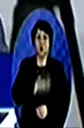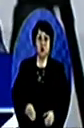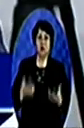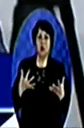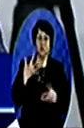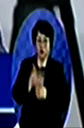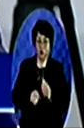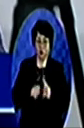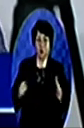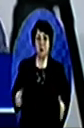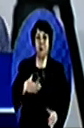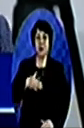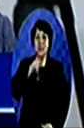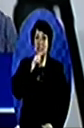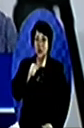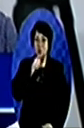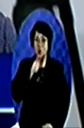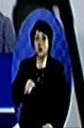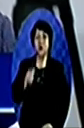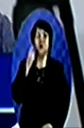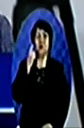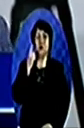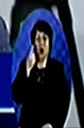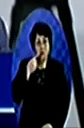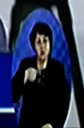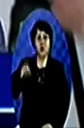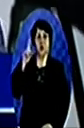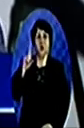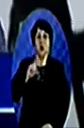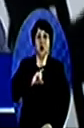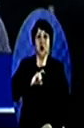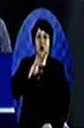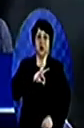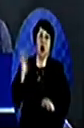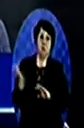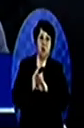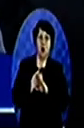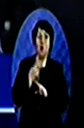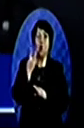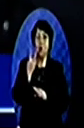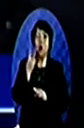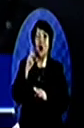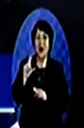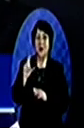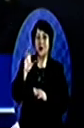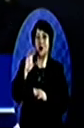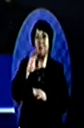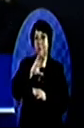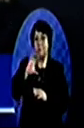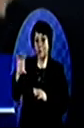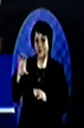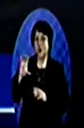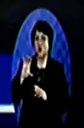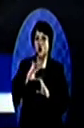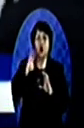манай сэтгүүлчид одоо нэг дугаар одоо эрх ашигаа хамгаалах үйлдвэрчний эвлэлийн зохион байгуулалтанд орох энэ асуудлууд бас